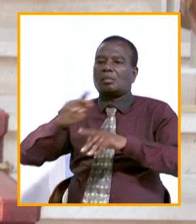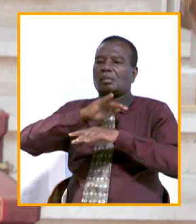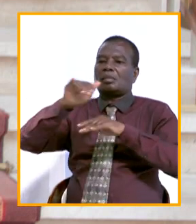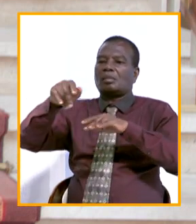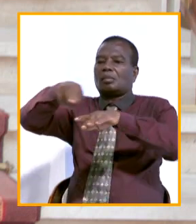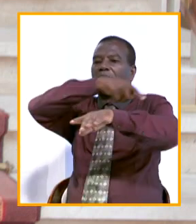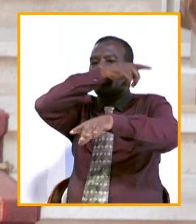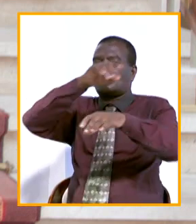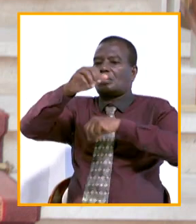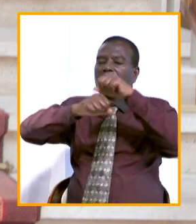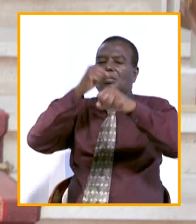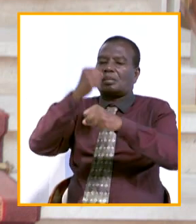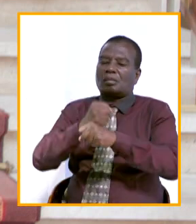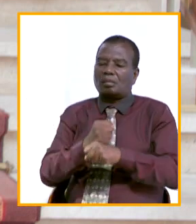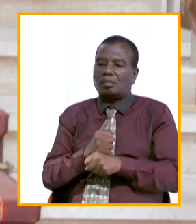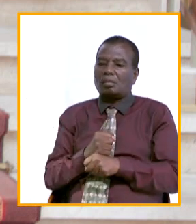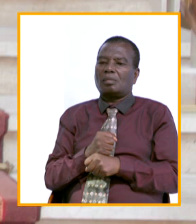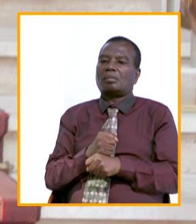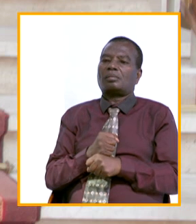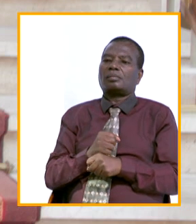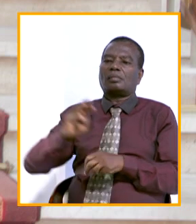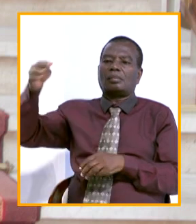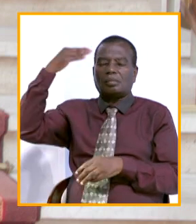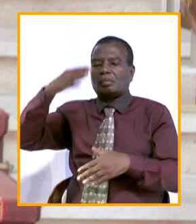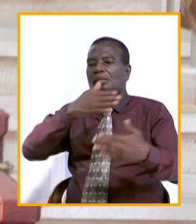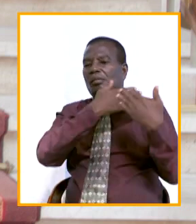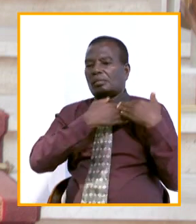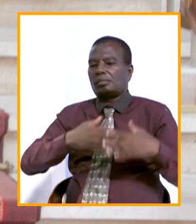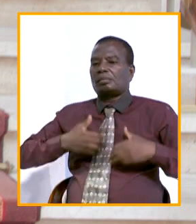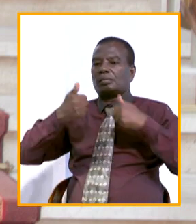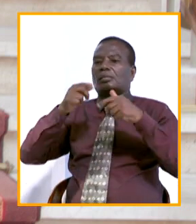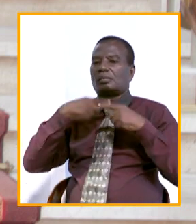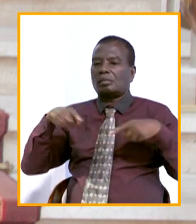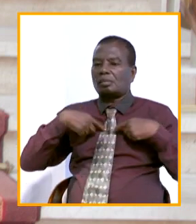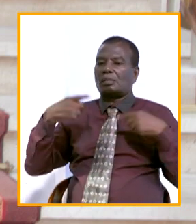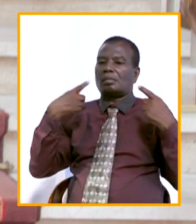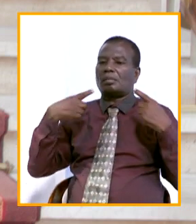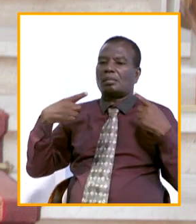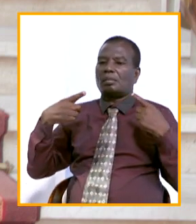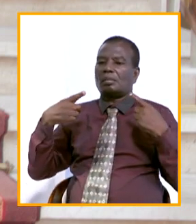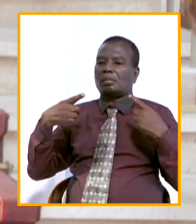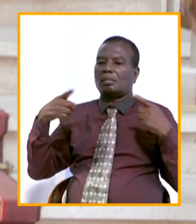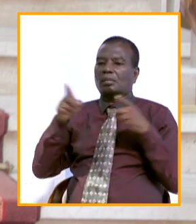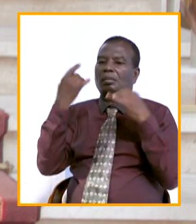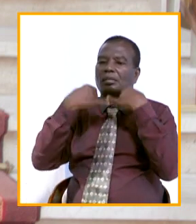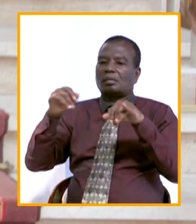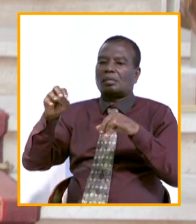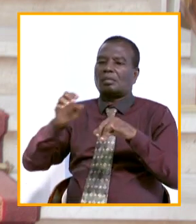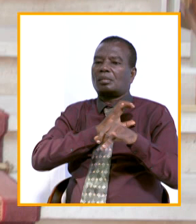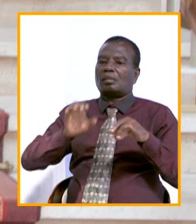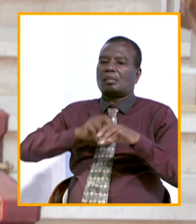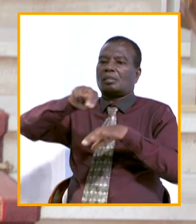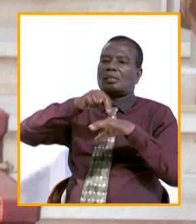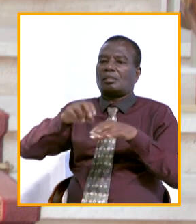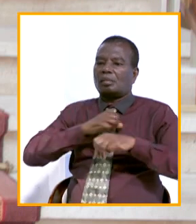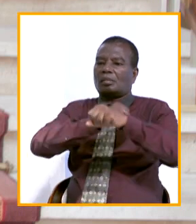l'année 2022. Le ministre en charge de la Santé a par ailleurs informé le Conseil national de sécurité que le